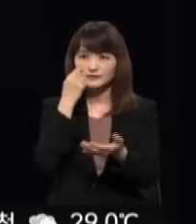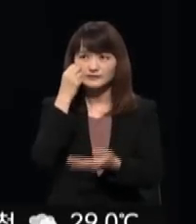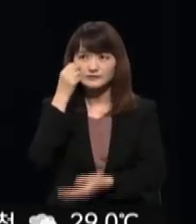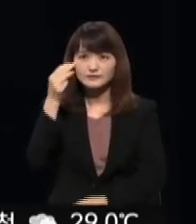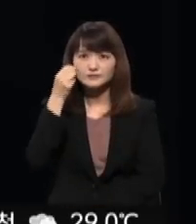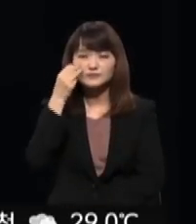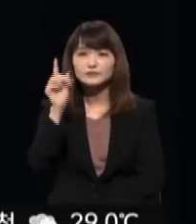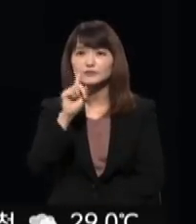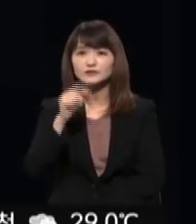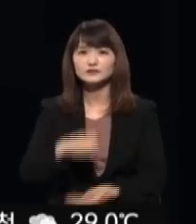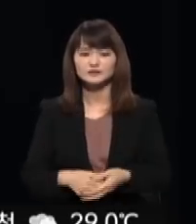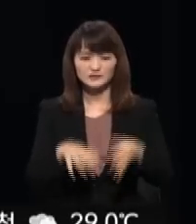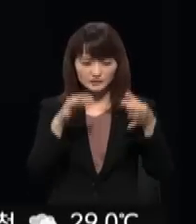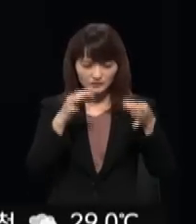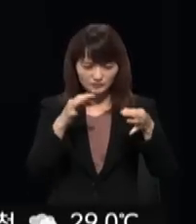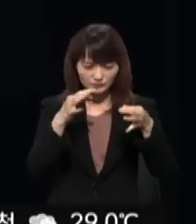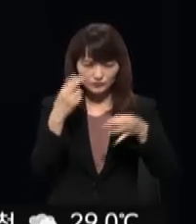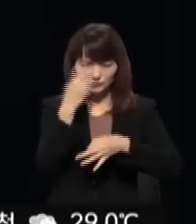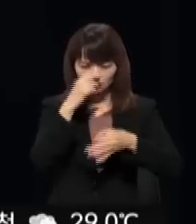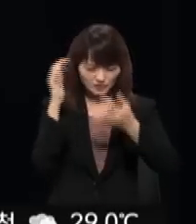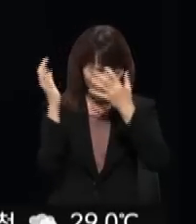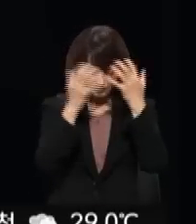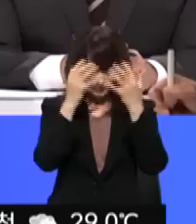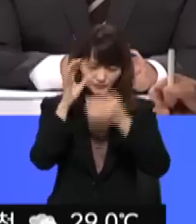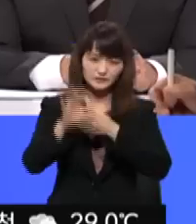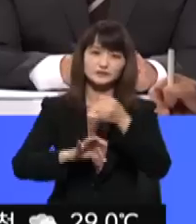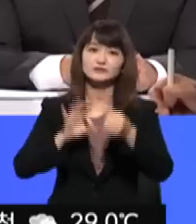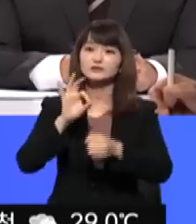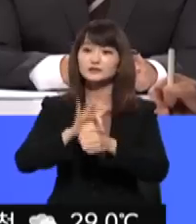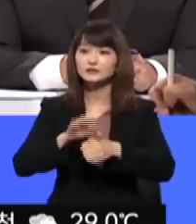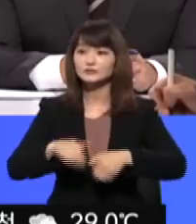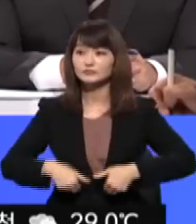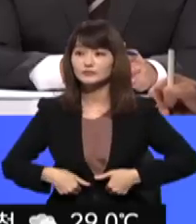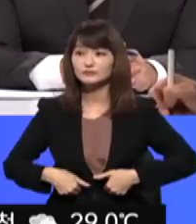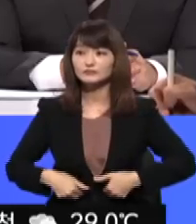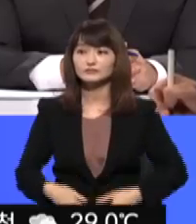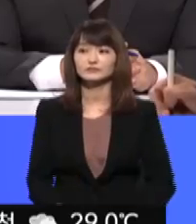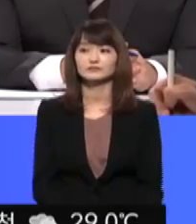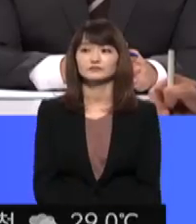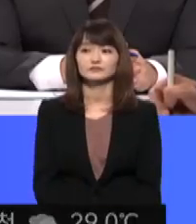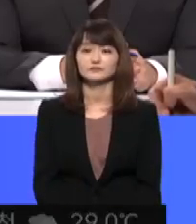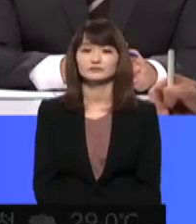복잡한 금융수사면 10년 걸리겠네라는 의견도 주셨습니다 그리고